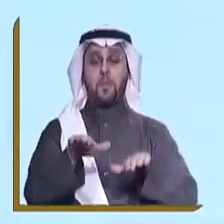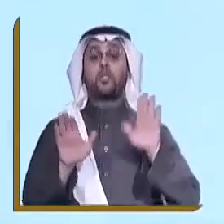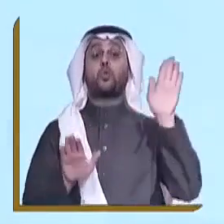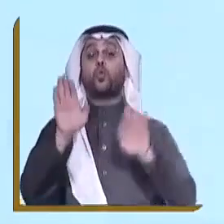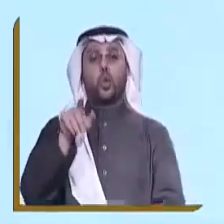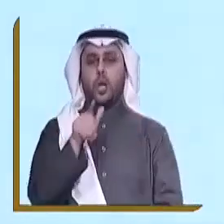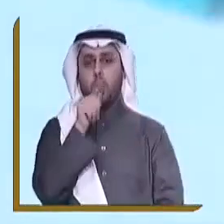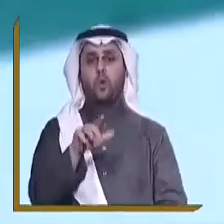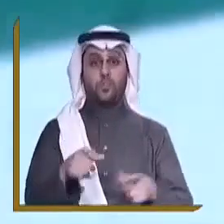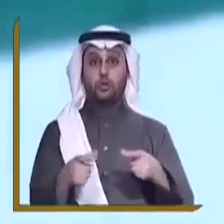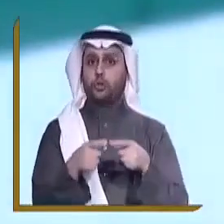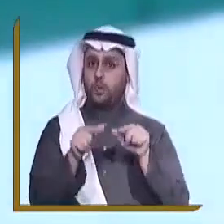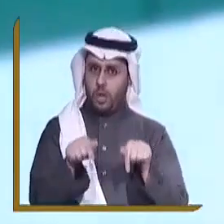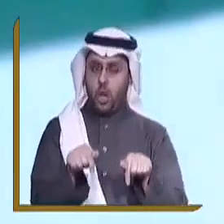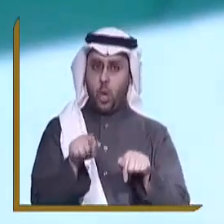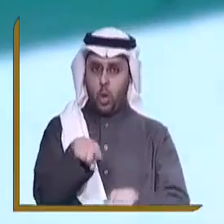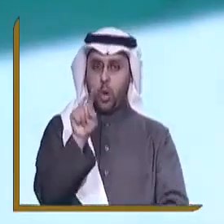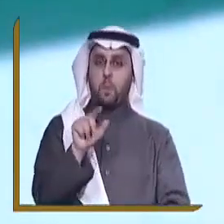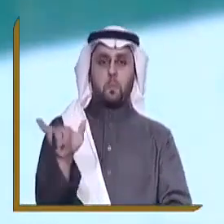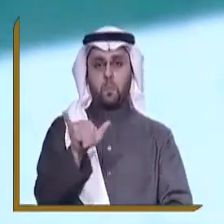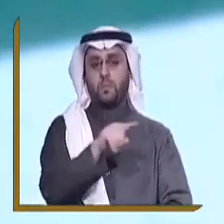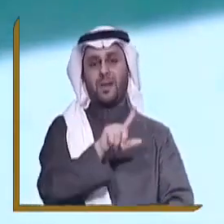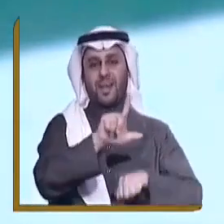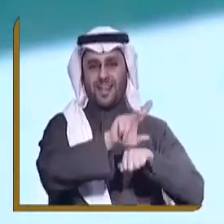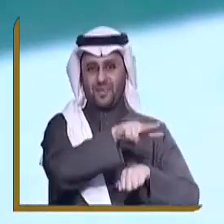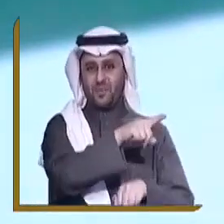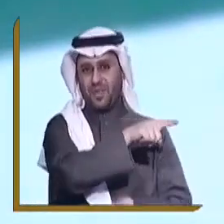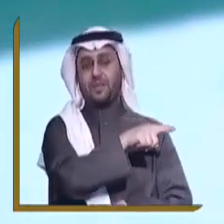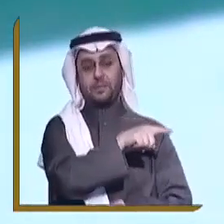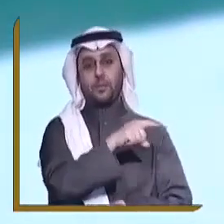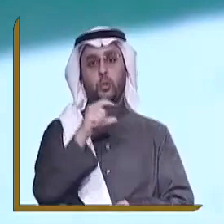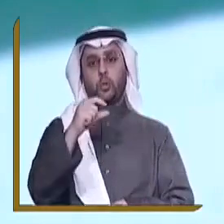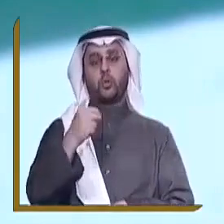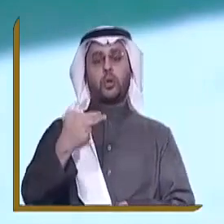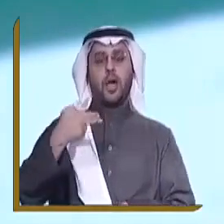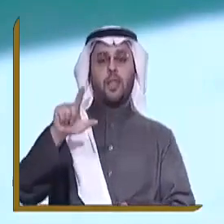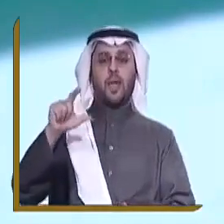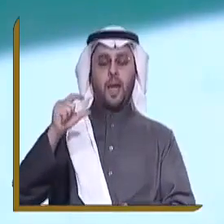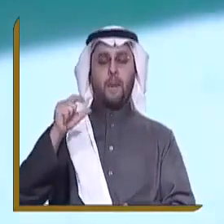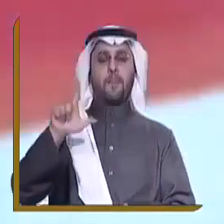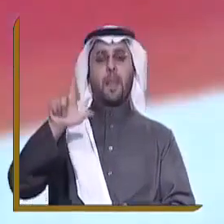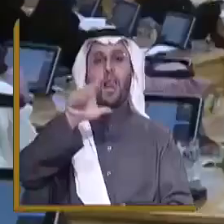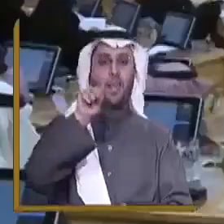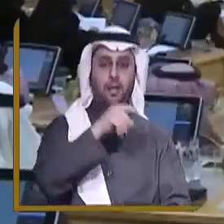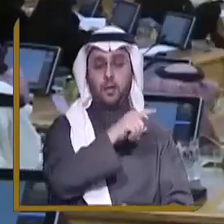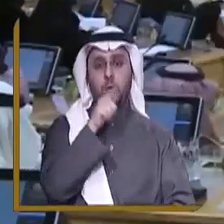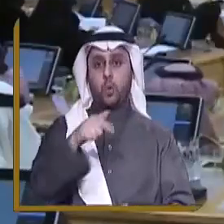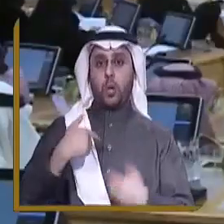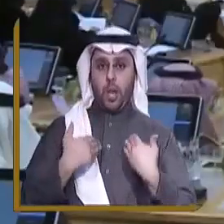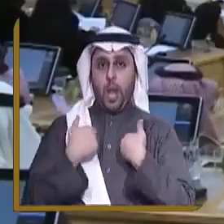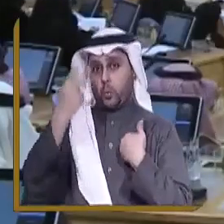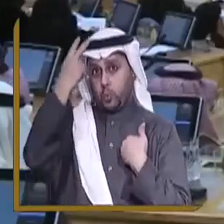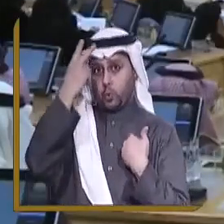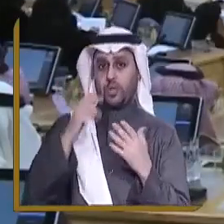مستهل جلسته التي عقدها اليوم برئاسه رئيس رئيس المجلس الدكتور عبد الله ال الشيخ بان المملكه وهي